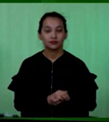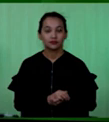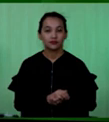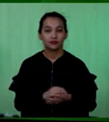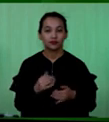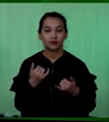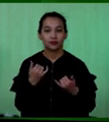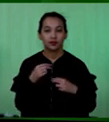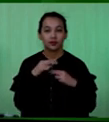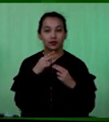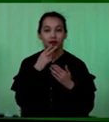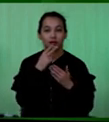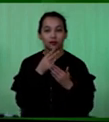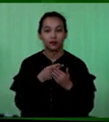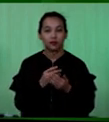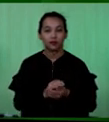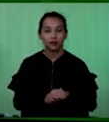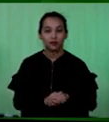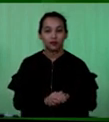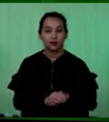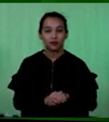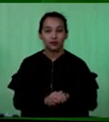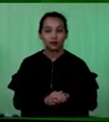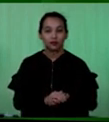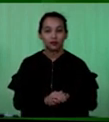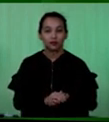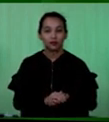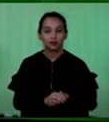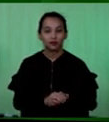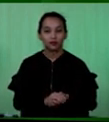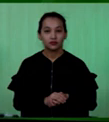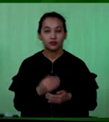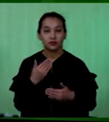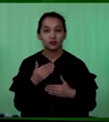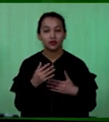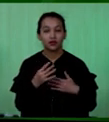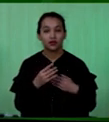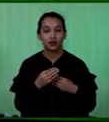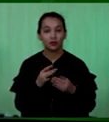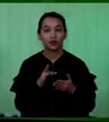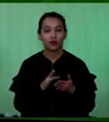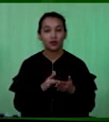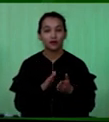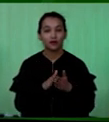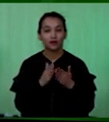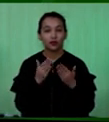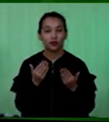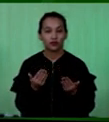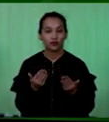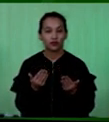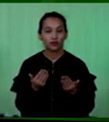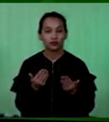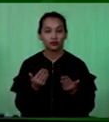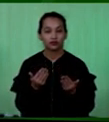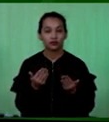Endi diqqatingizni quyidagi masalaga qaratishingizni xohlar edim. Biz sizlar bilan daftarlarimizni ochib,